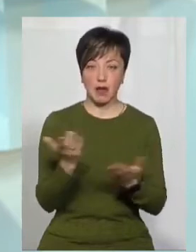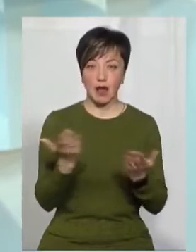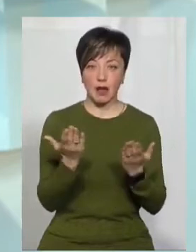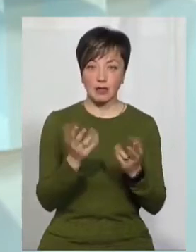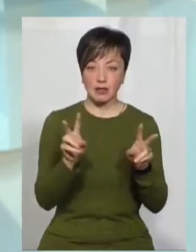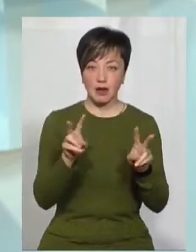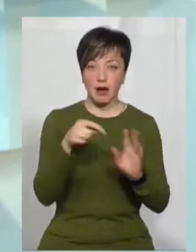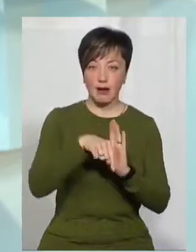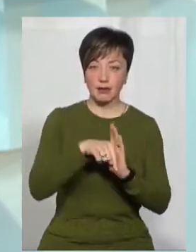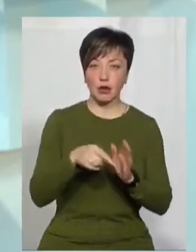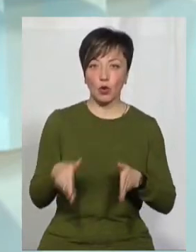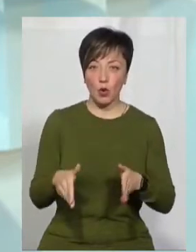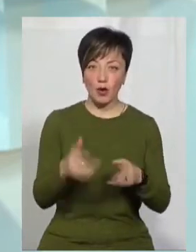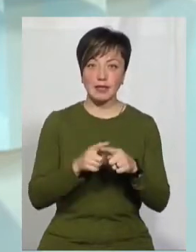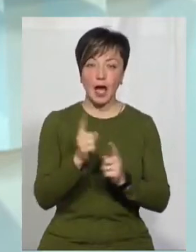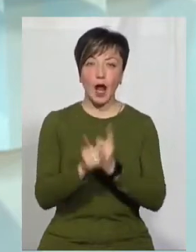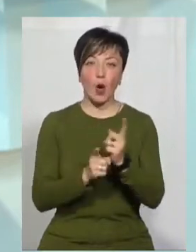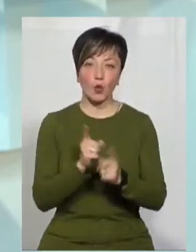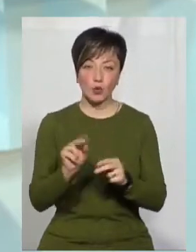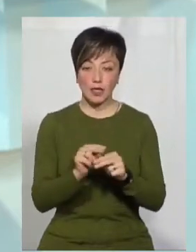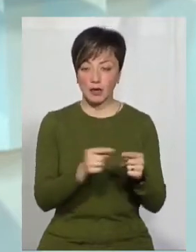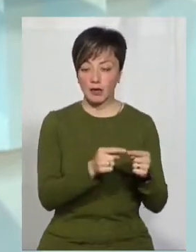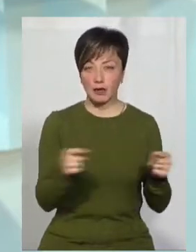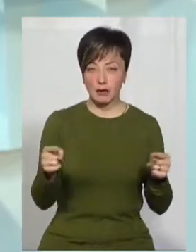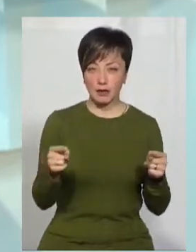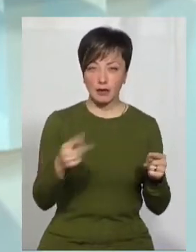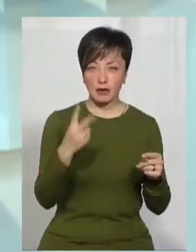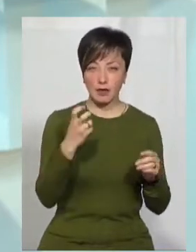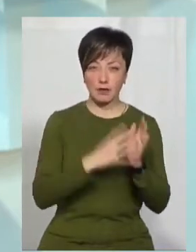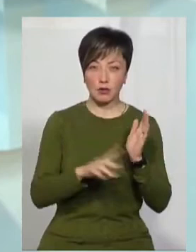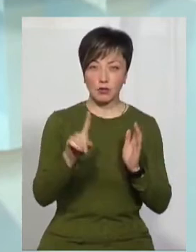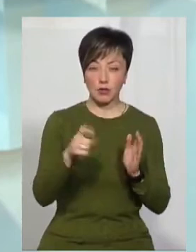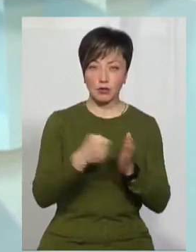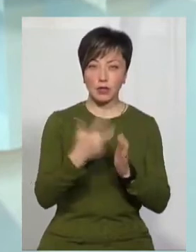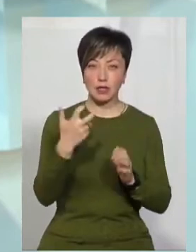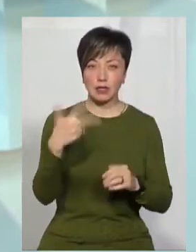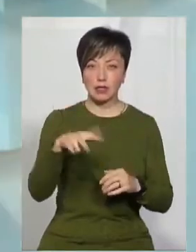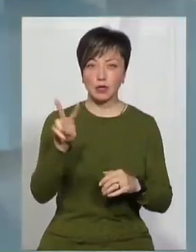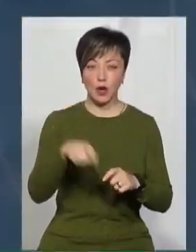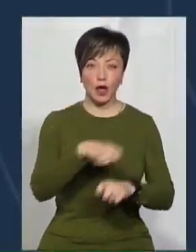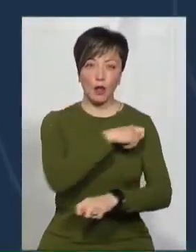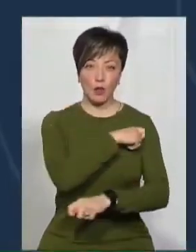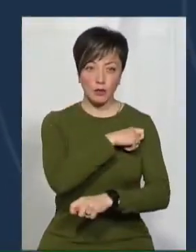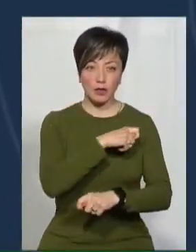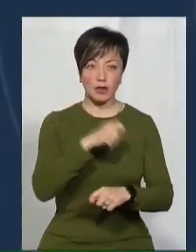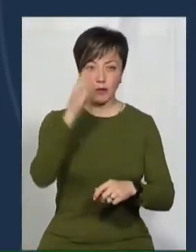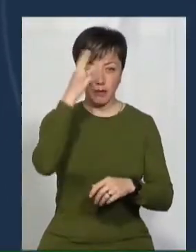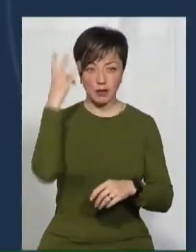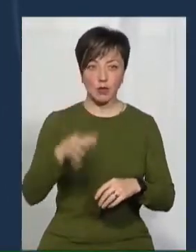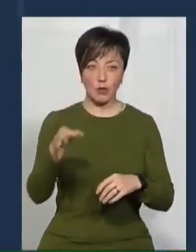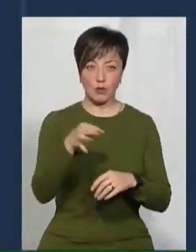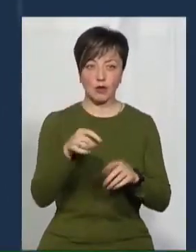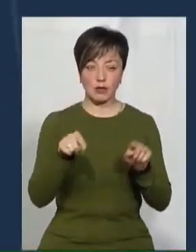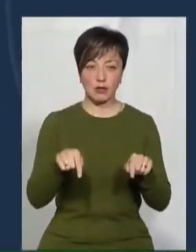це називається реконструкцією. Фактично, по цій ділянці від 291 по 332 кілометр до межі Хмельницької області,